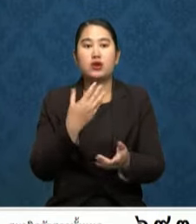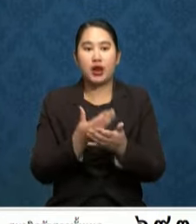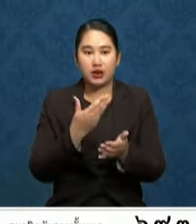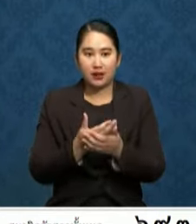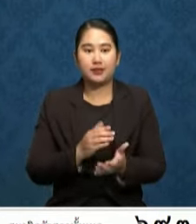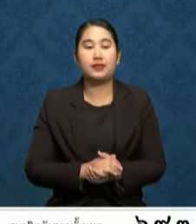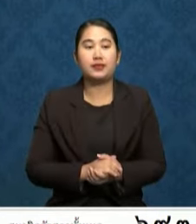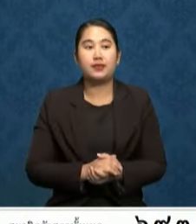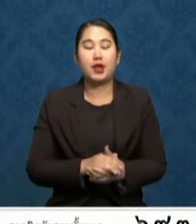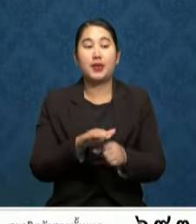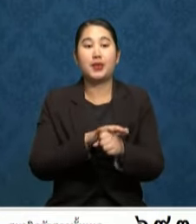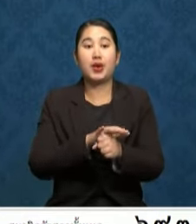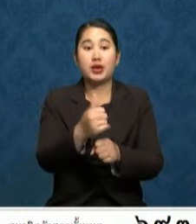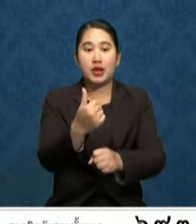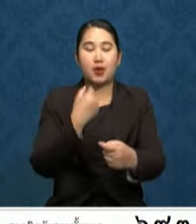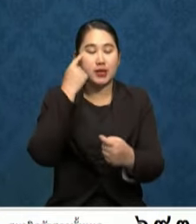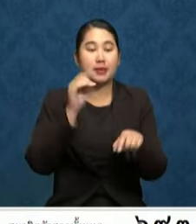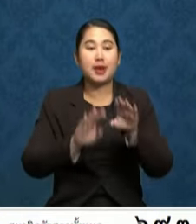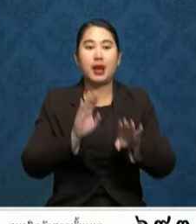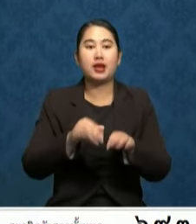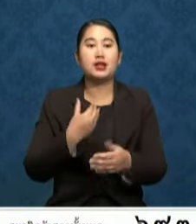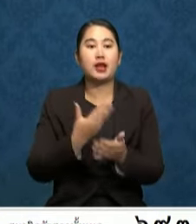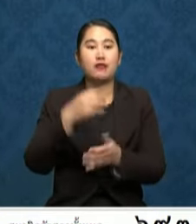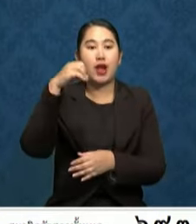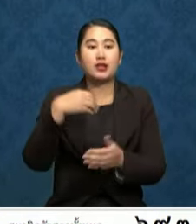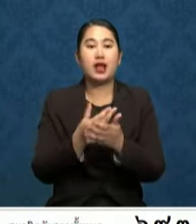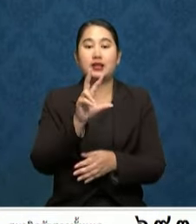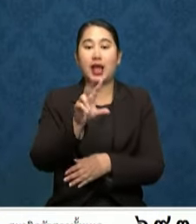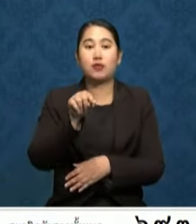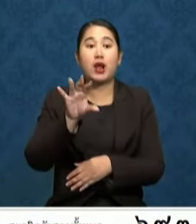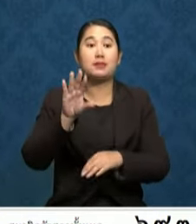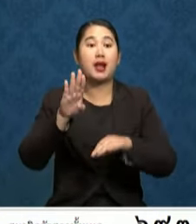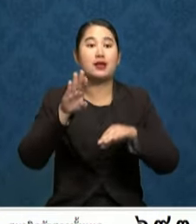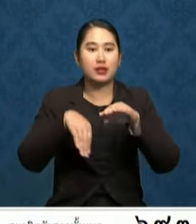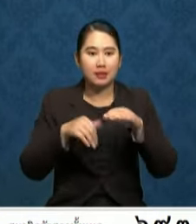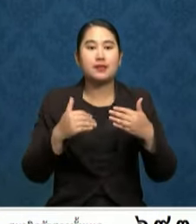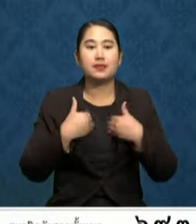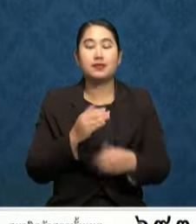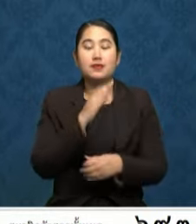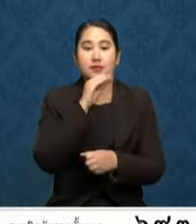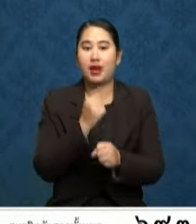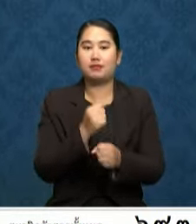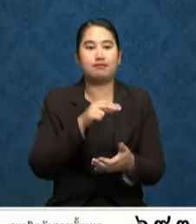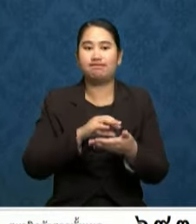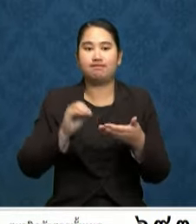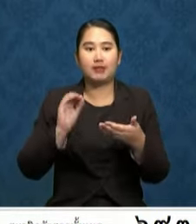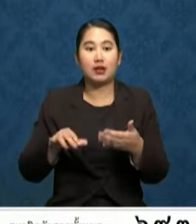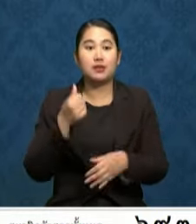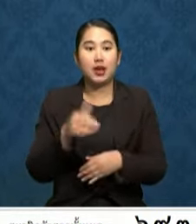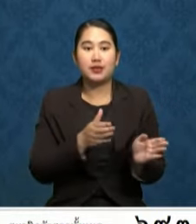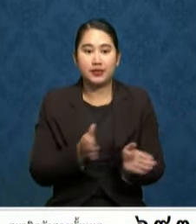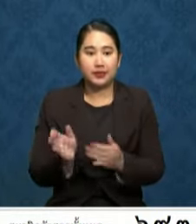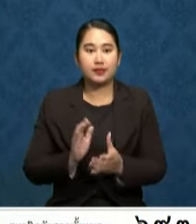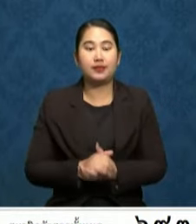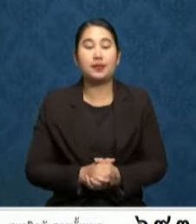นำไปซึ่งยที่ี้ที่รถผมคำนวณคร่าวๆครับไฟฟ้าต่ำกว่า 3.50แน่นอนดังนั้นท่านไม่สามารถจะต่ำได้เรื่องถัด